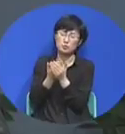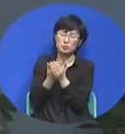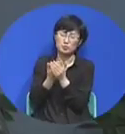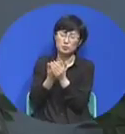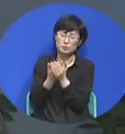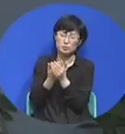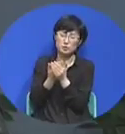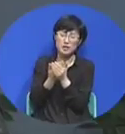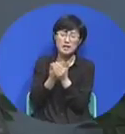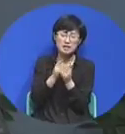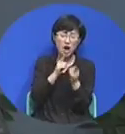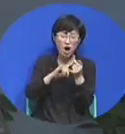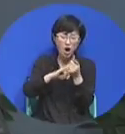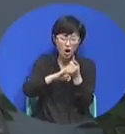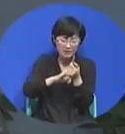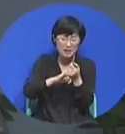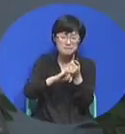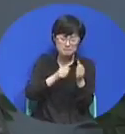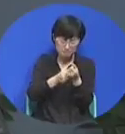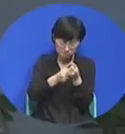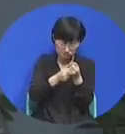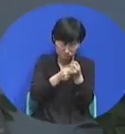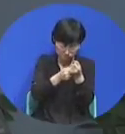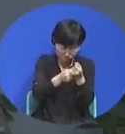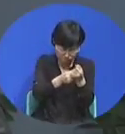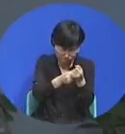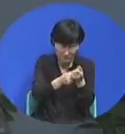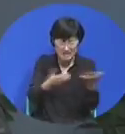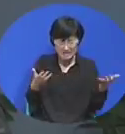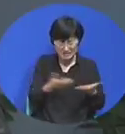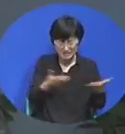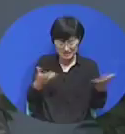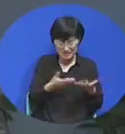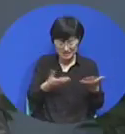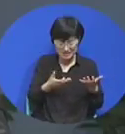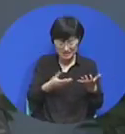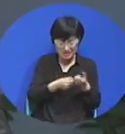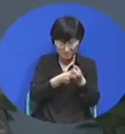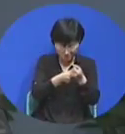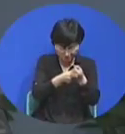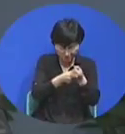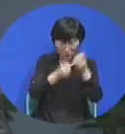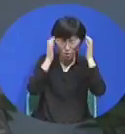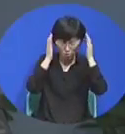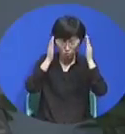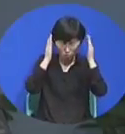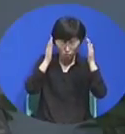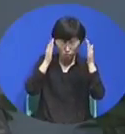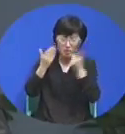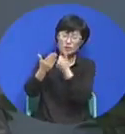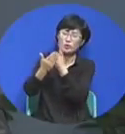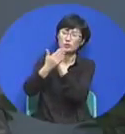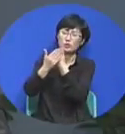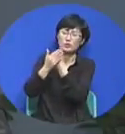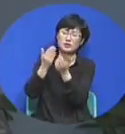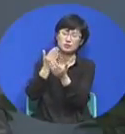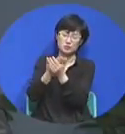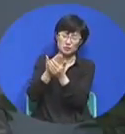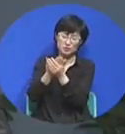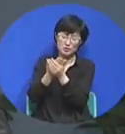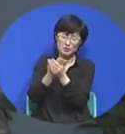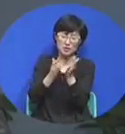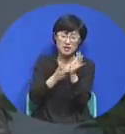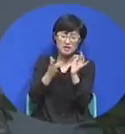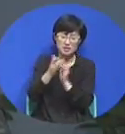that you have given 그 to us in the Bible. 그 속에 나의 삶, 나의 학업, 직업이 있게 해 주옵소서. May my life, may my studies, may my work be within that.